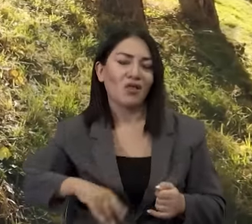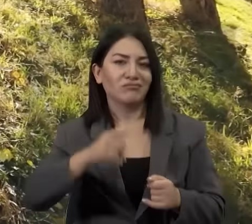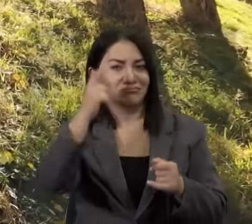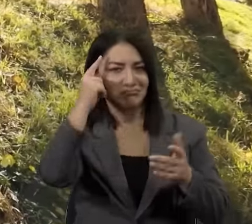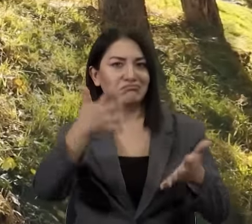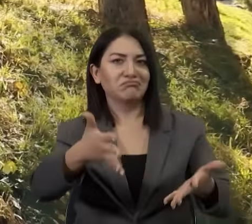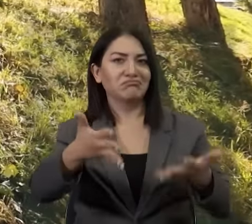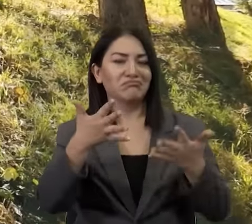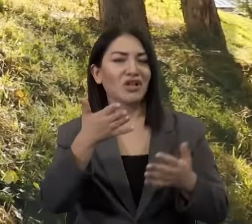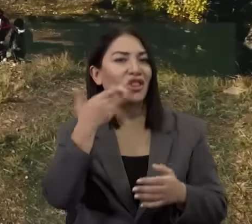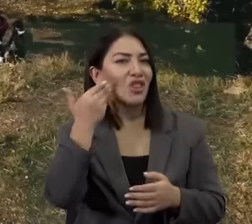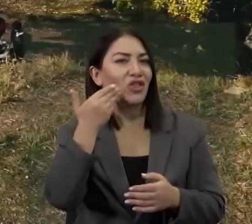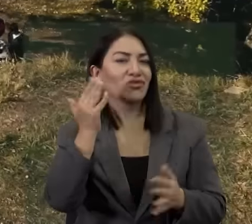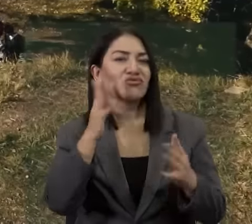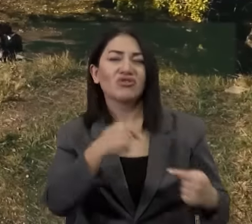ջարդում։